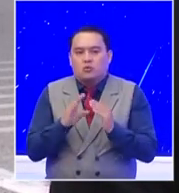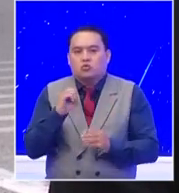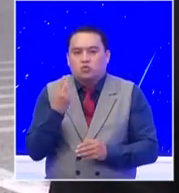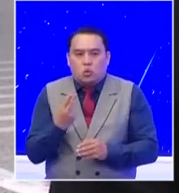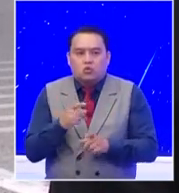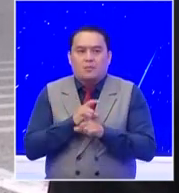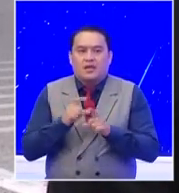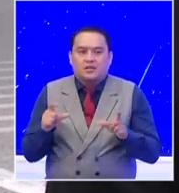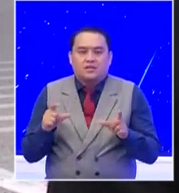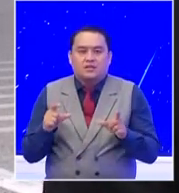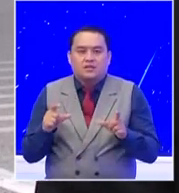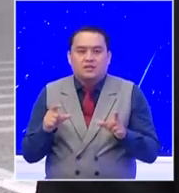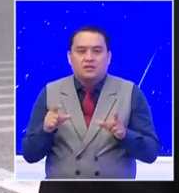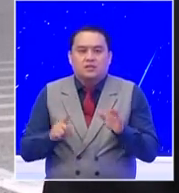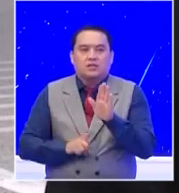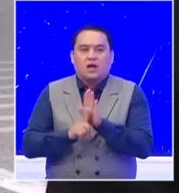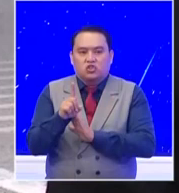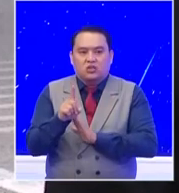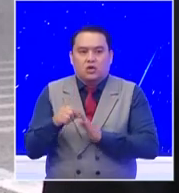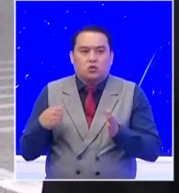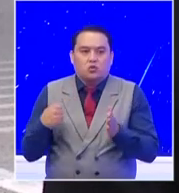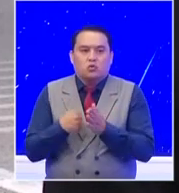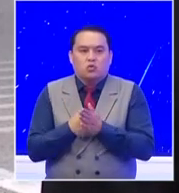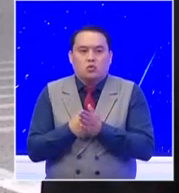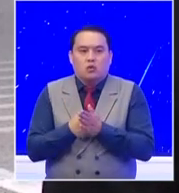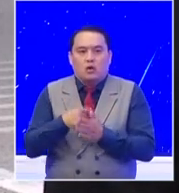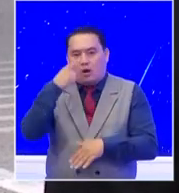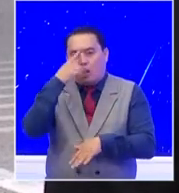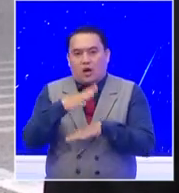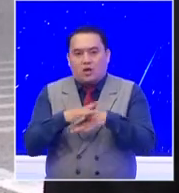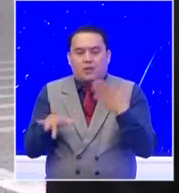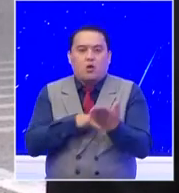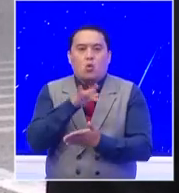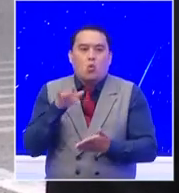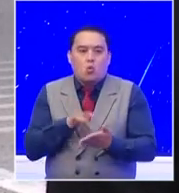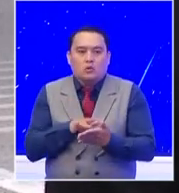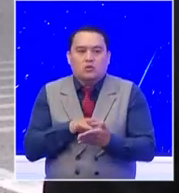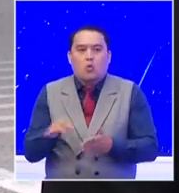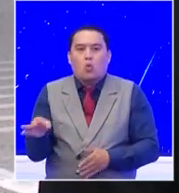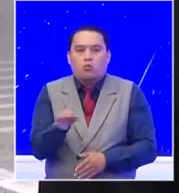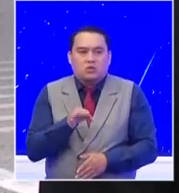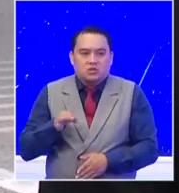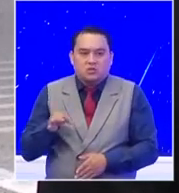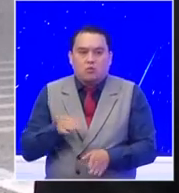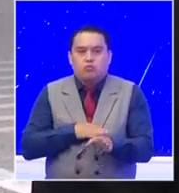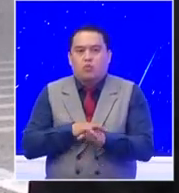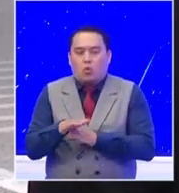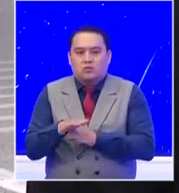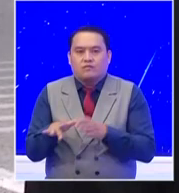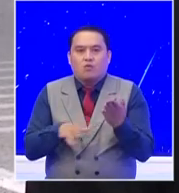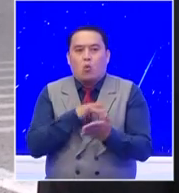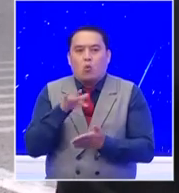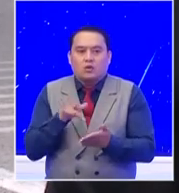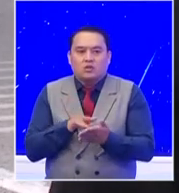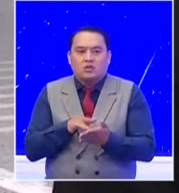тоже. Начиная от акимата города, акимата области, полностью